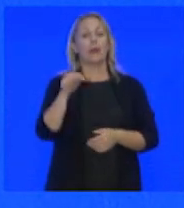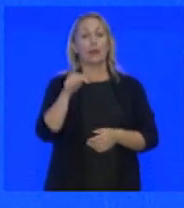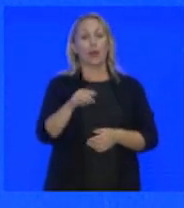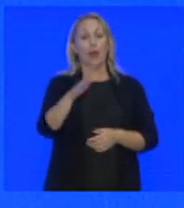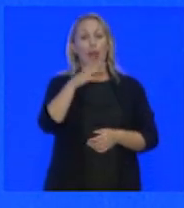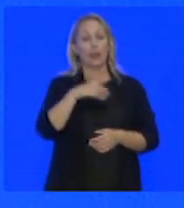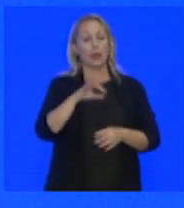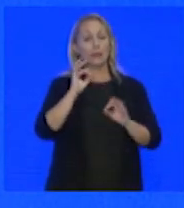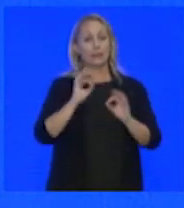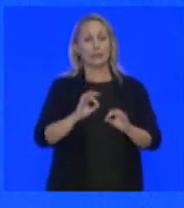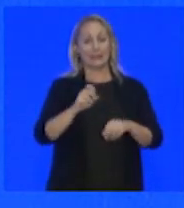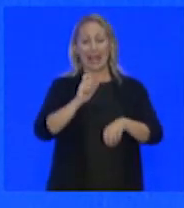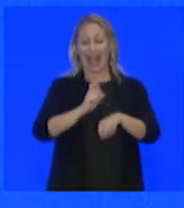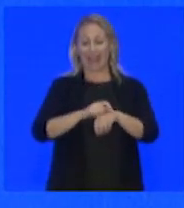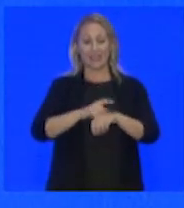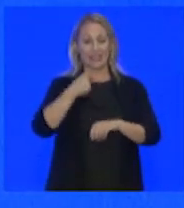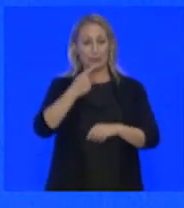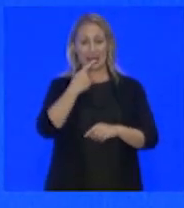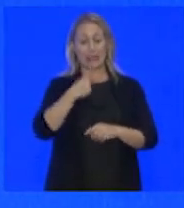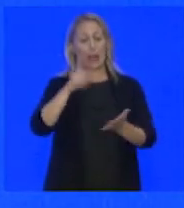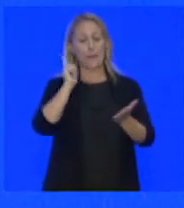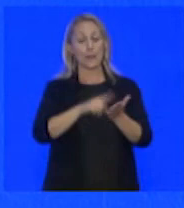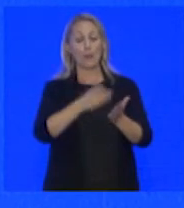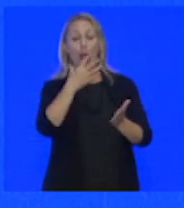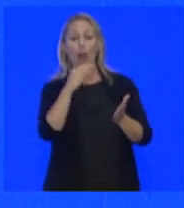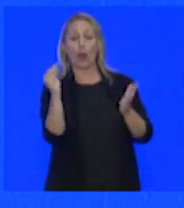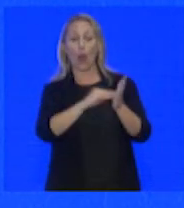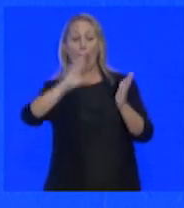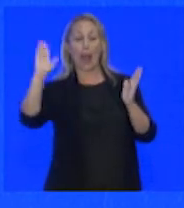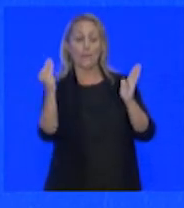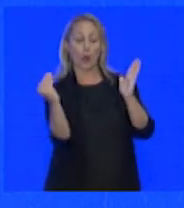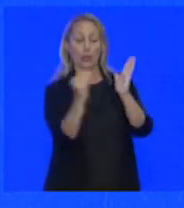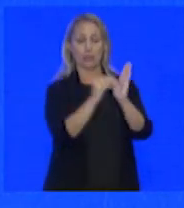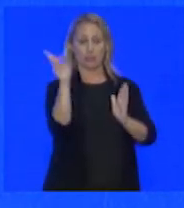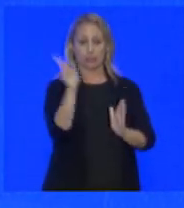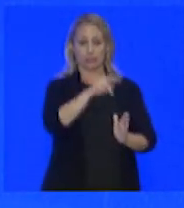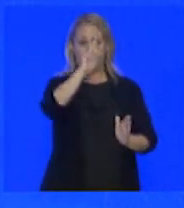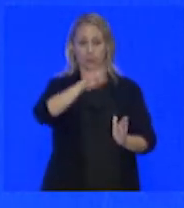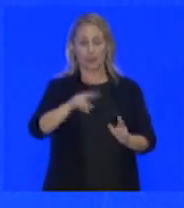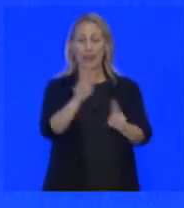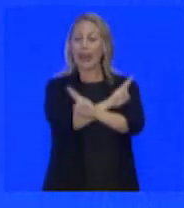του βάσιμου λόγου απόλυσης, ξεκάθαρα τη θετική αντίδραση της αγοράς με τα